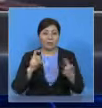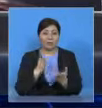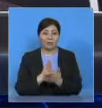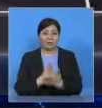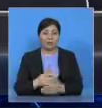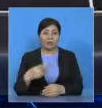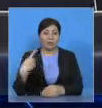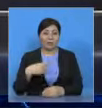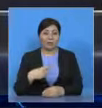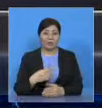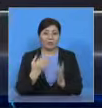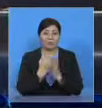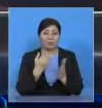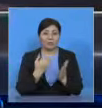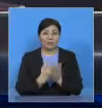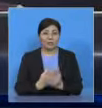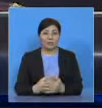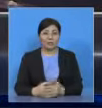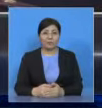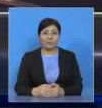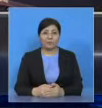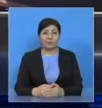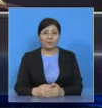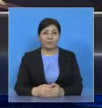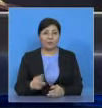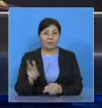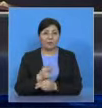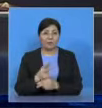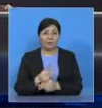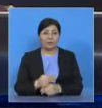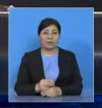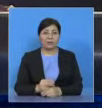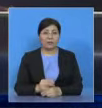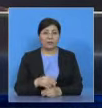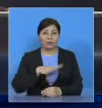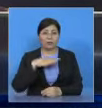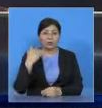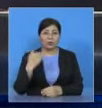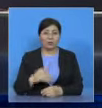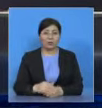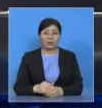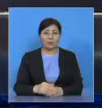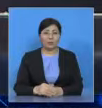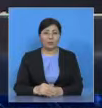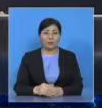1258 камер по программе облачное видеонаблюдение. То факториал подъезды —